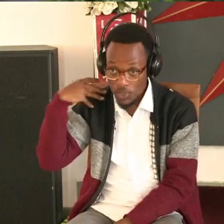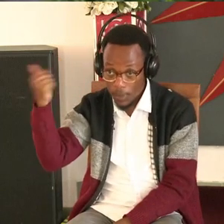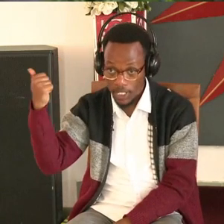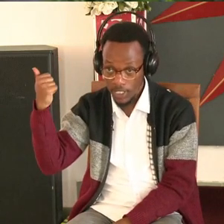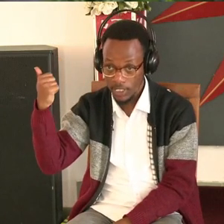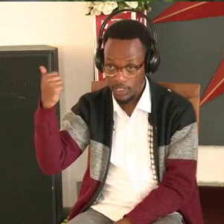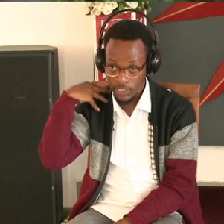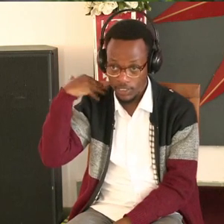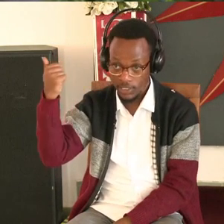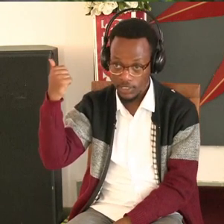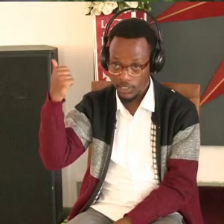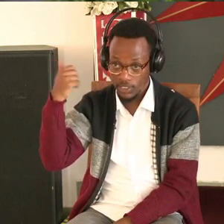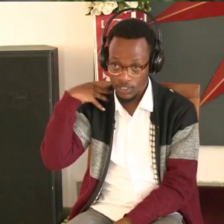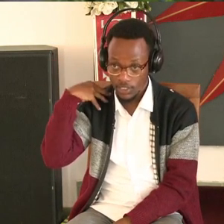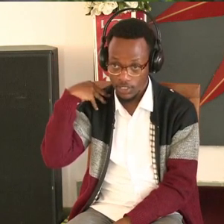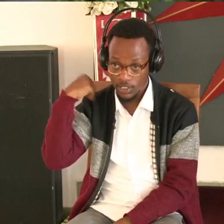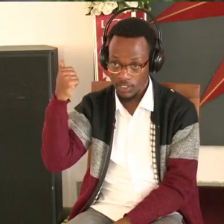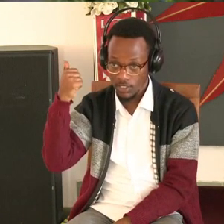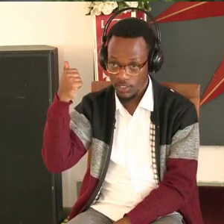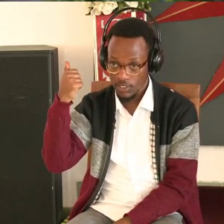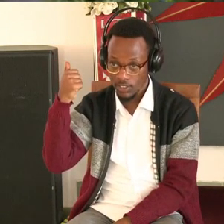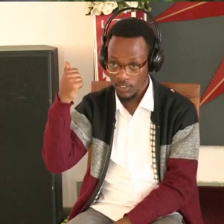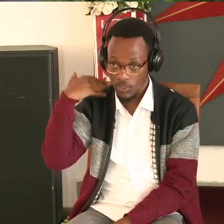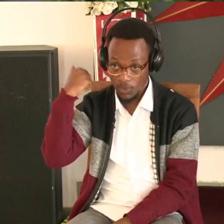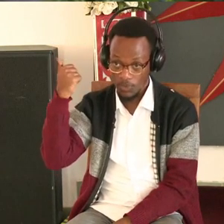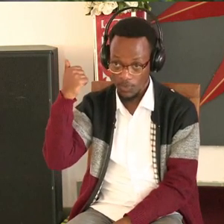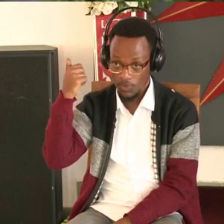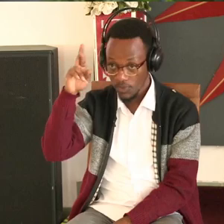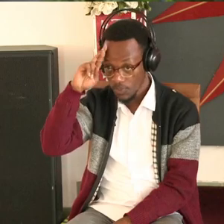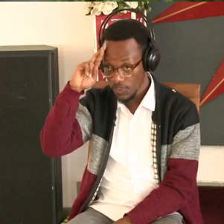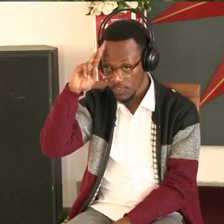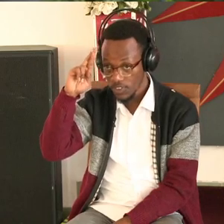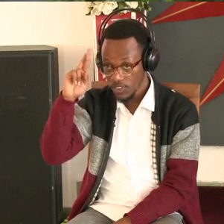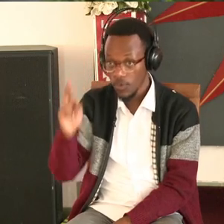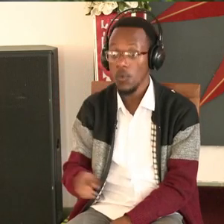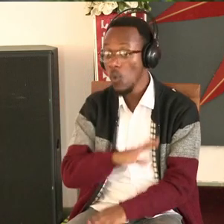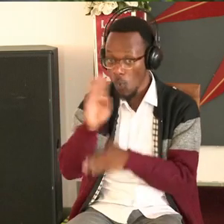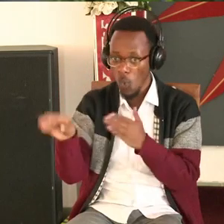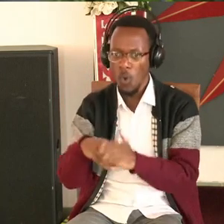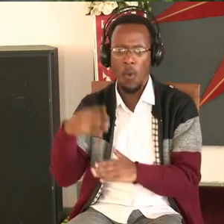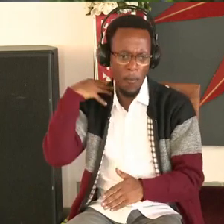été exposées et tout le monde a pu lire et